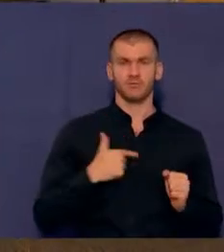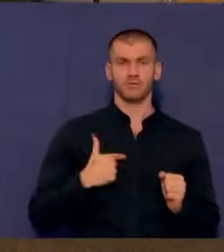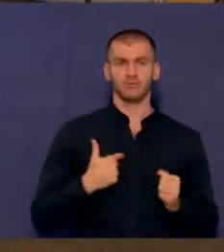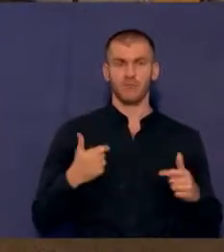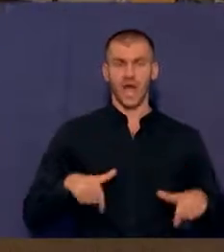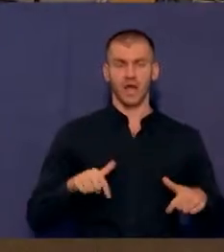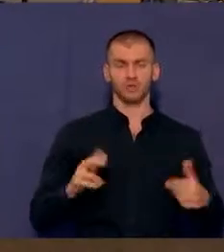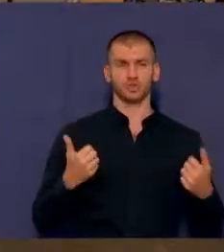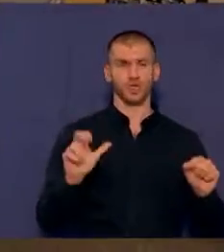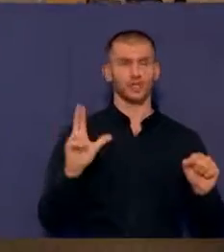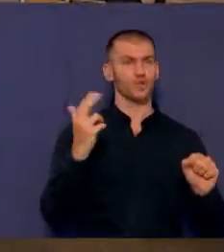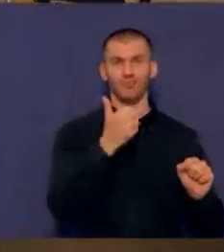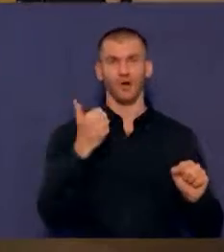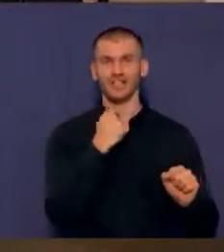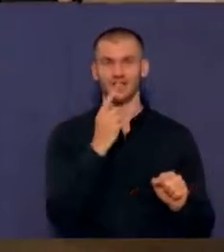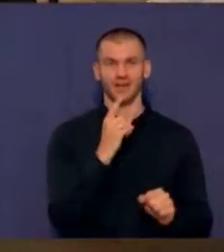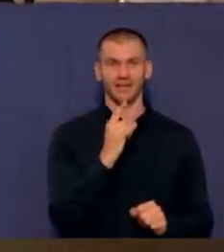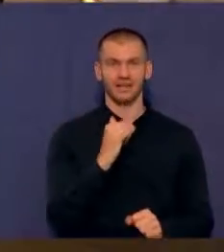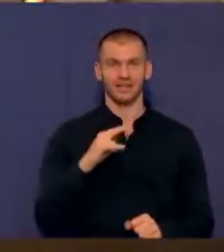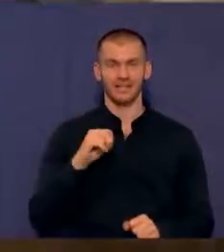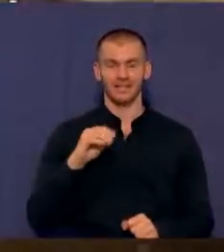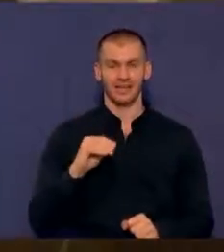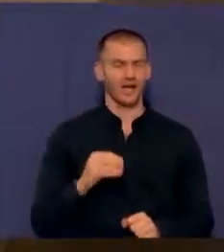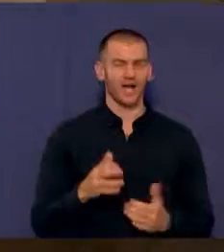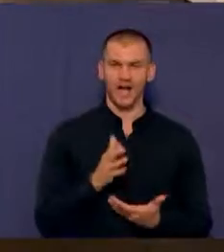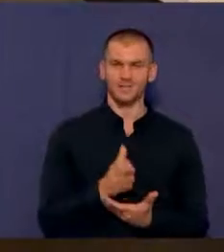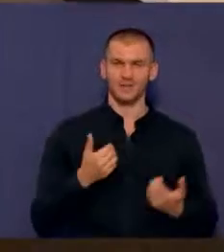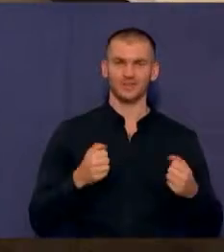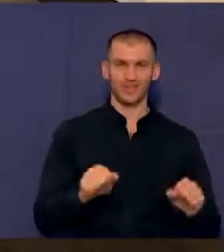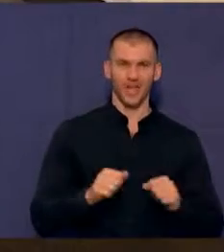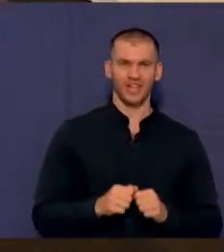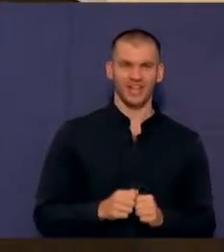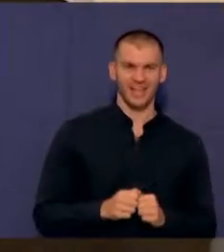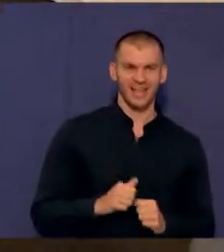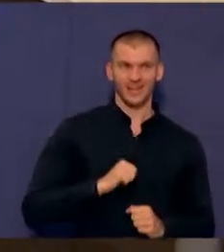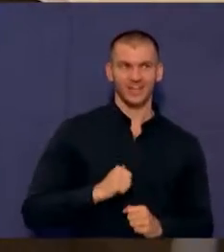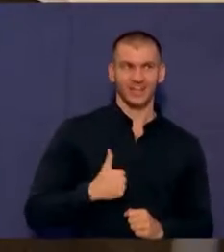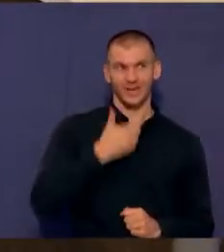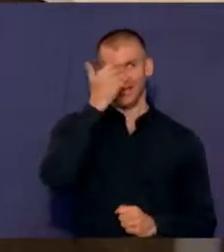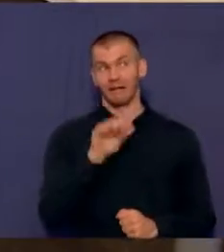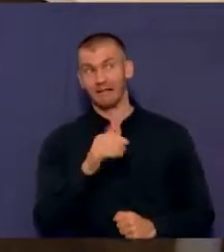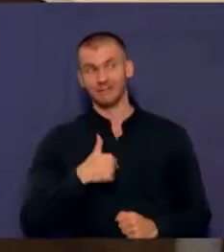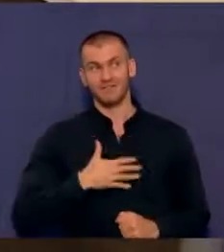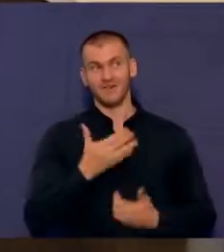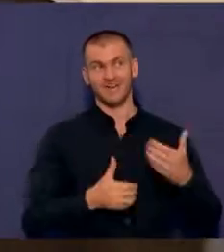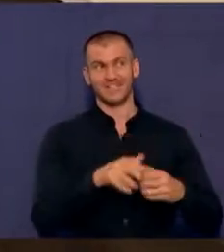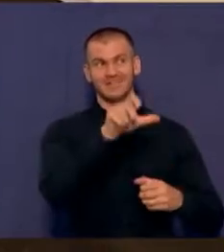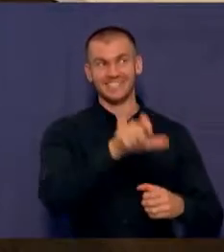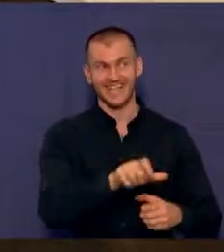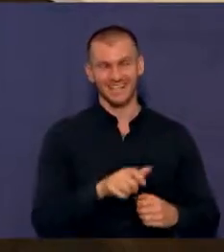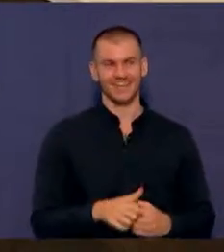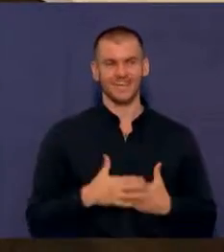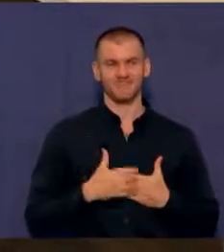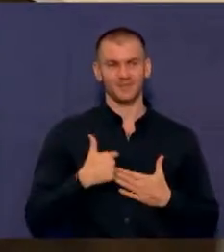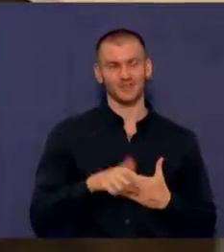Ja, det tycker jag. Ingen nervositet. Nej. Det är kul att man kan kuppa in sig själv för jag duetter med folk man gillar. Ja. Nu,